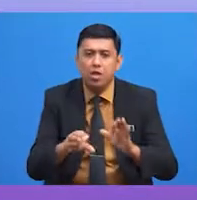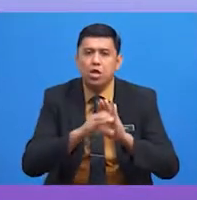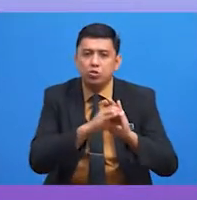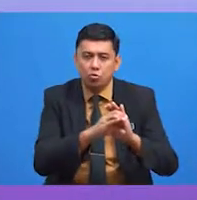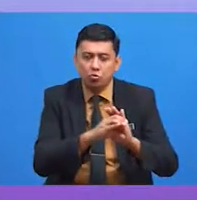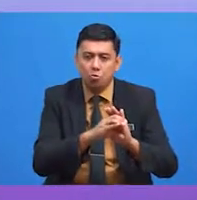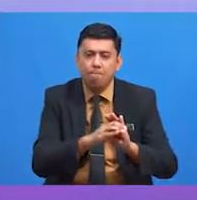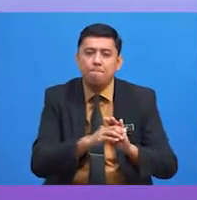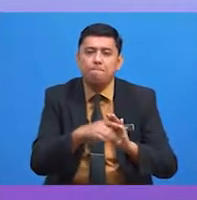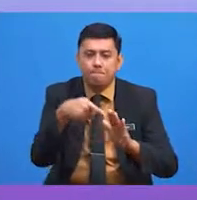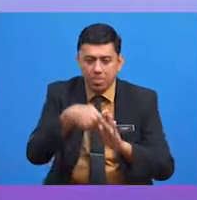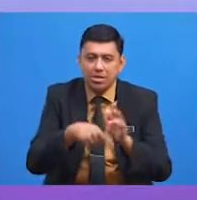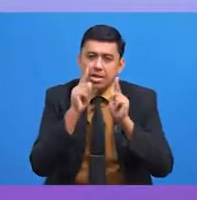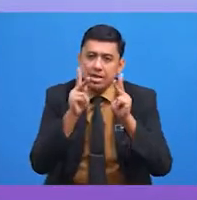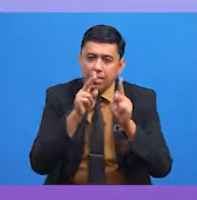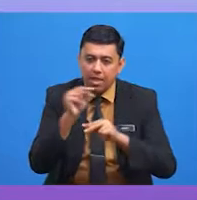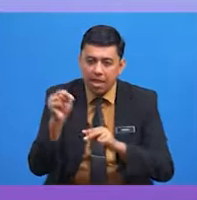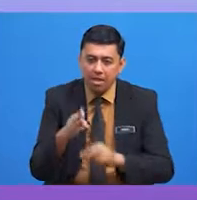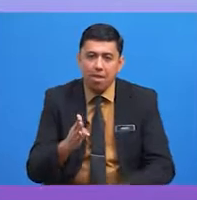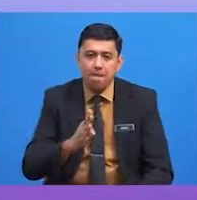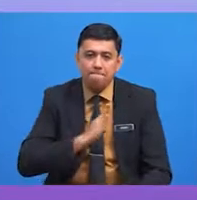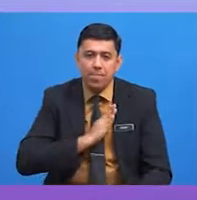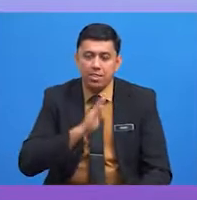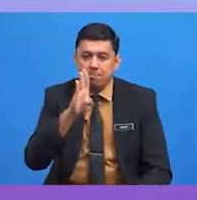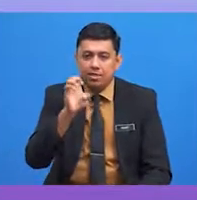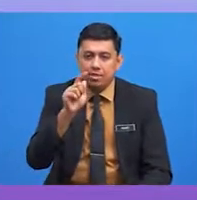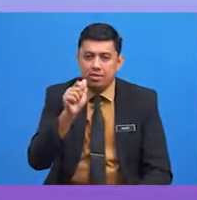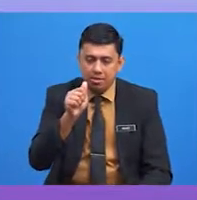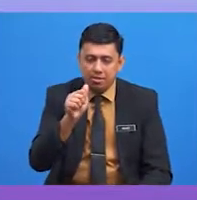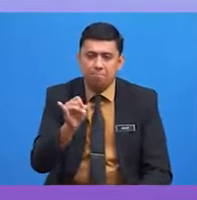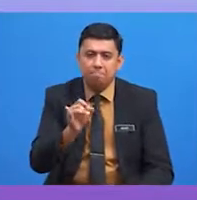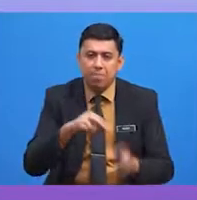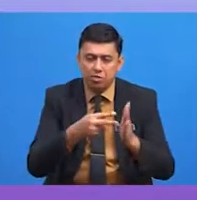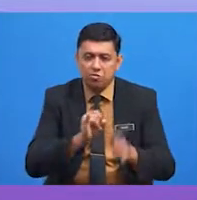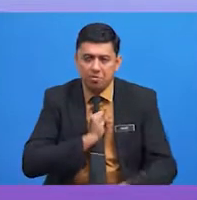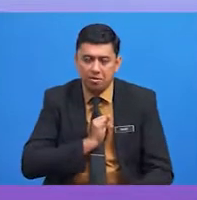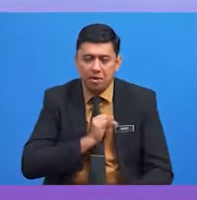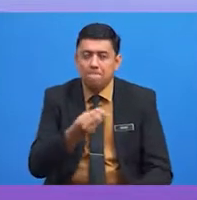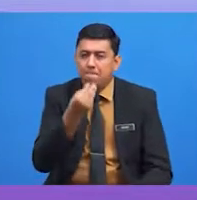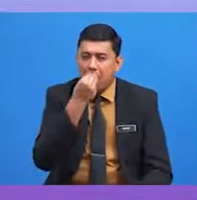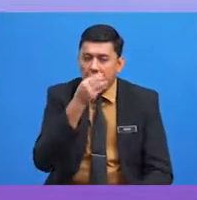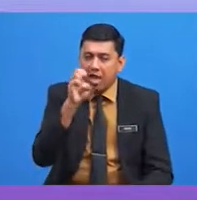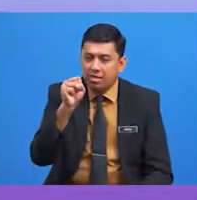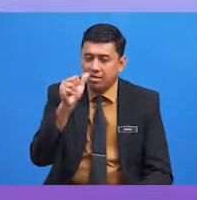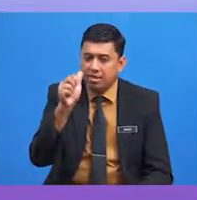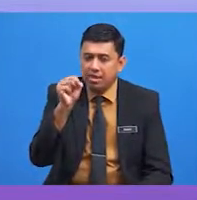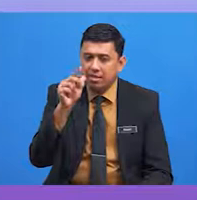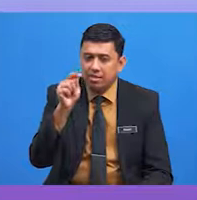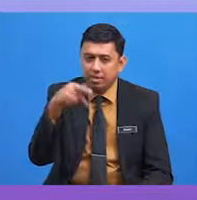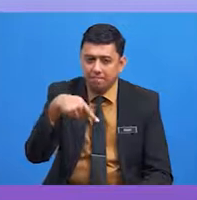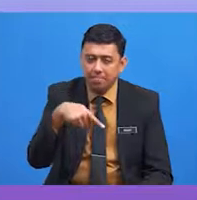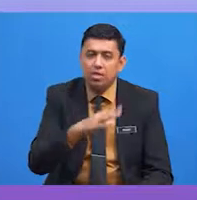Contoh perkataan, beta bermaksud saya santap, makan,